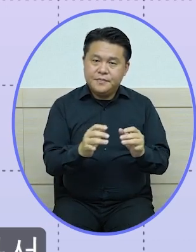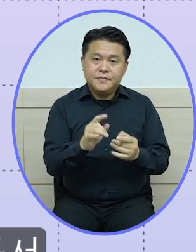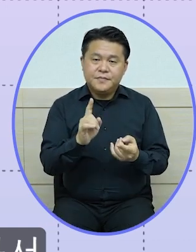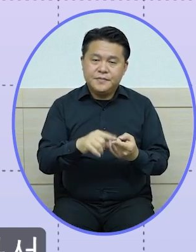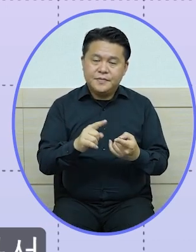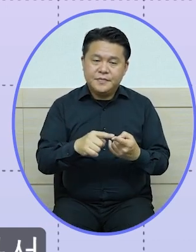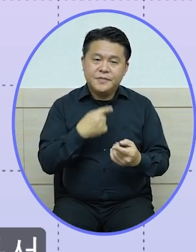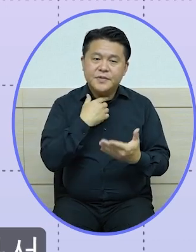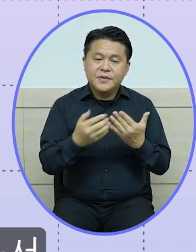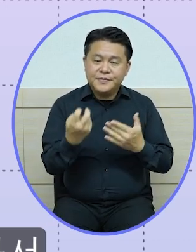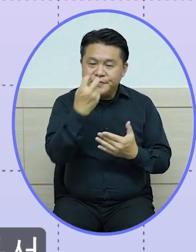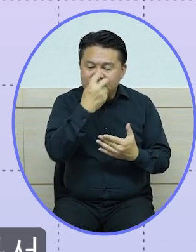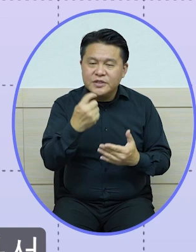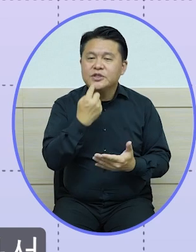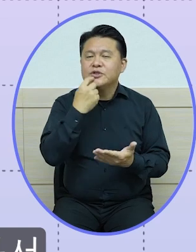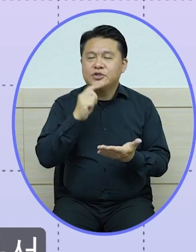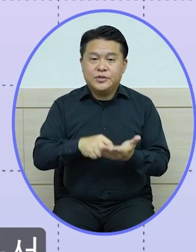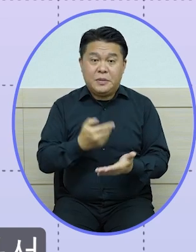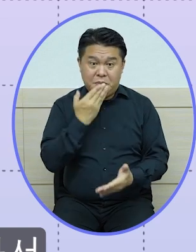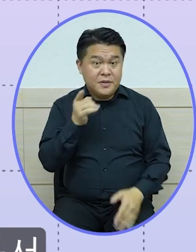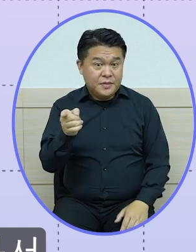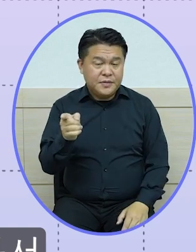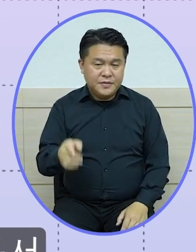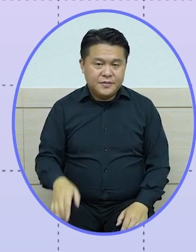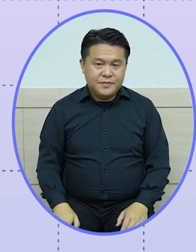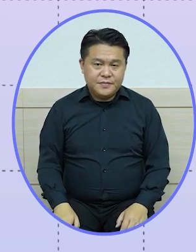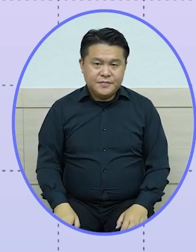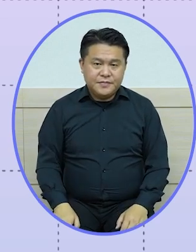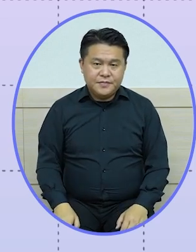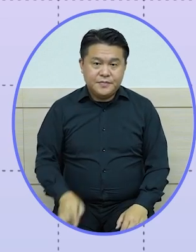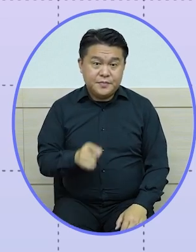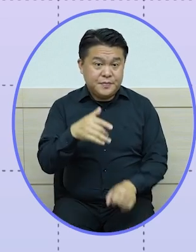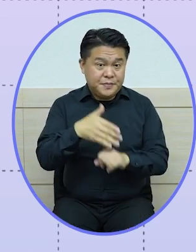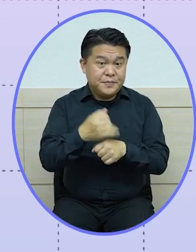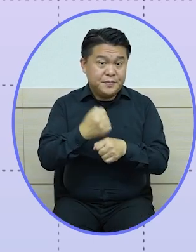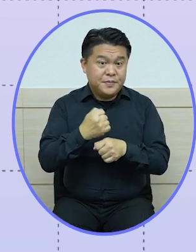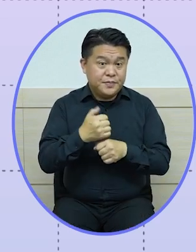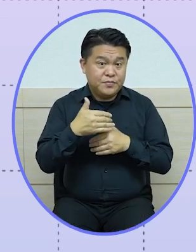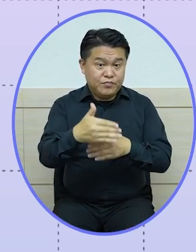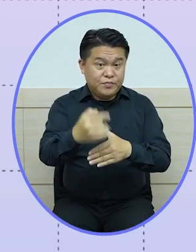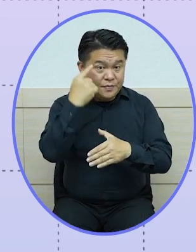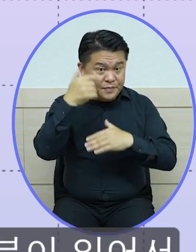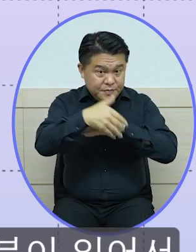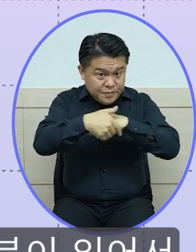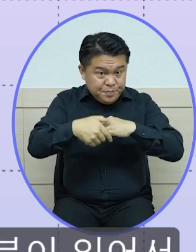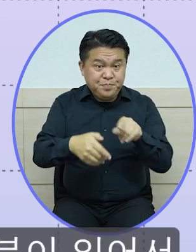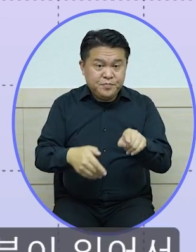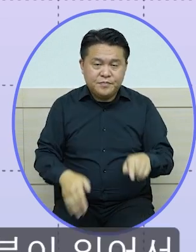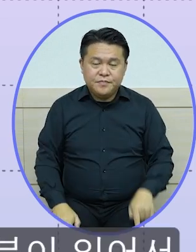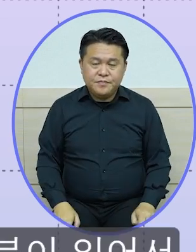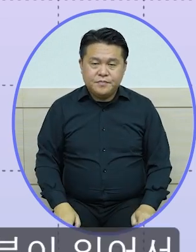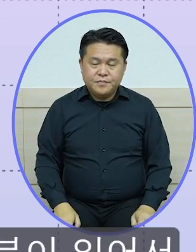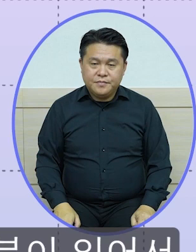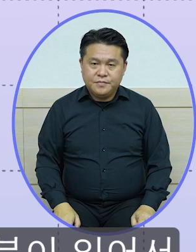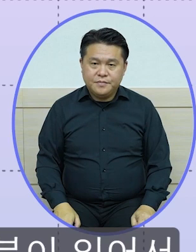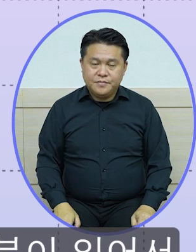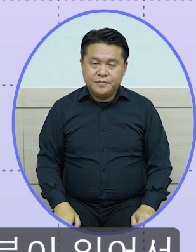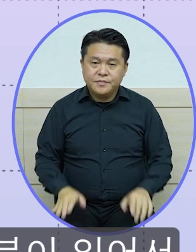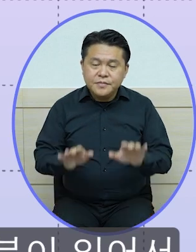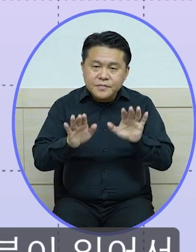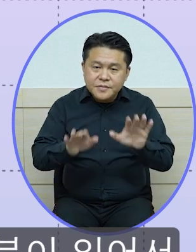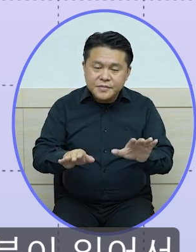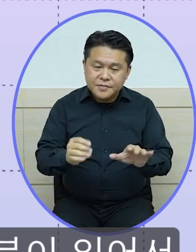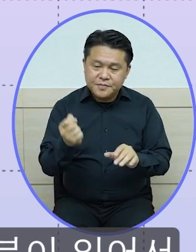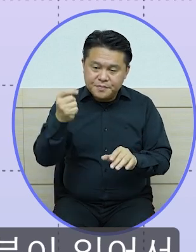참여자분들에 대한 이제 이력 관리도 좀더 손쉽게 할수 있을 것 같아서 이런 식으로 이제 진행을 하려고 합니다. 이제 기능 같은 경우는 아직은